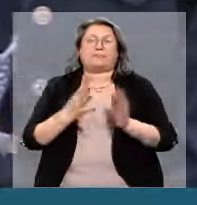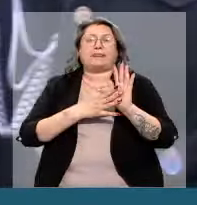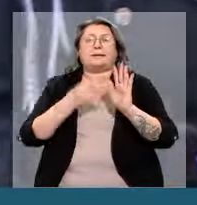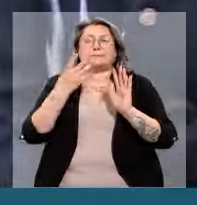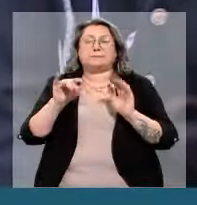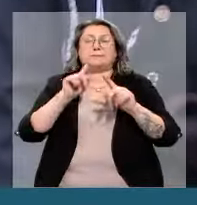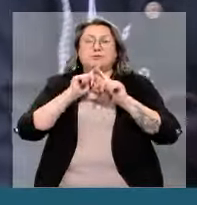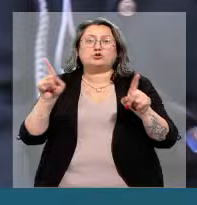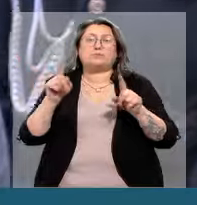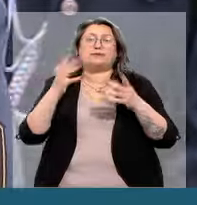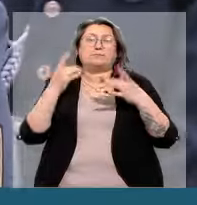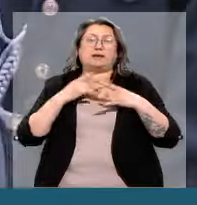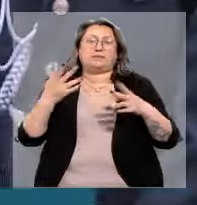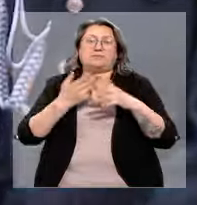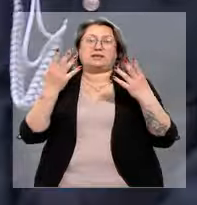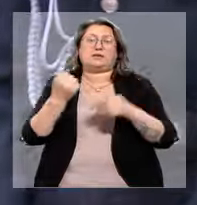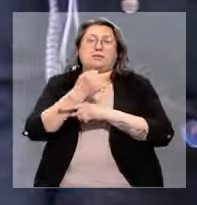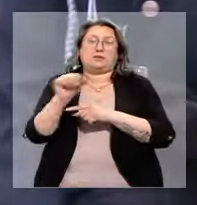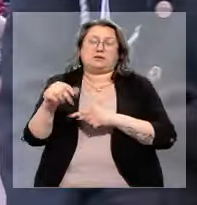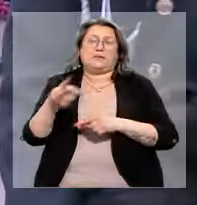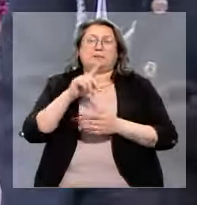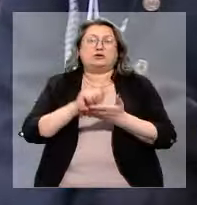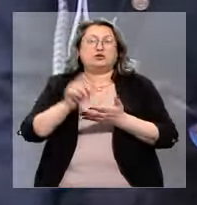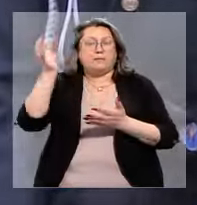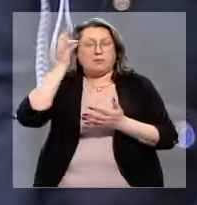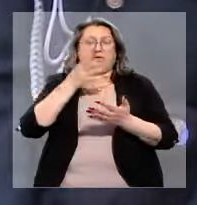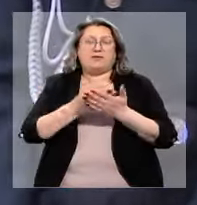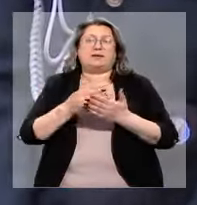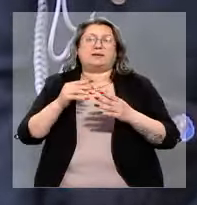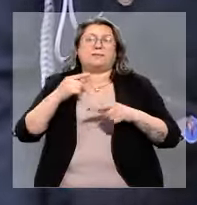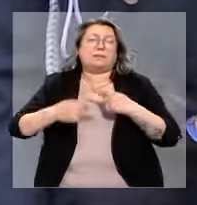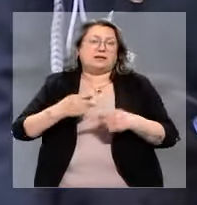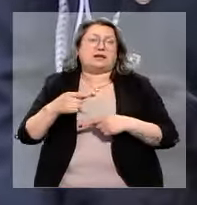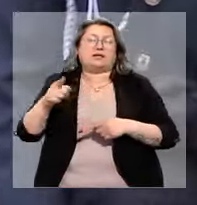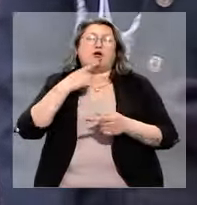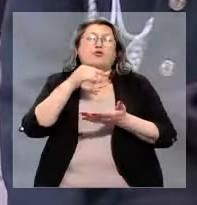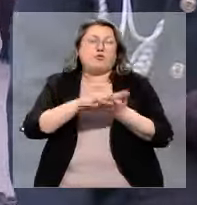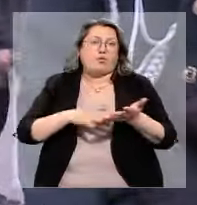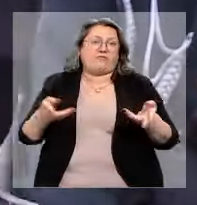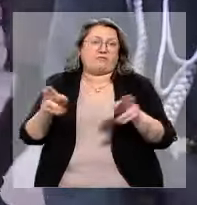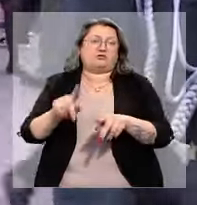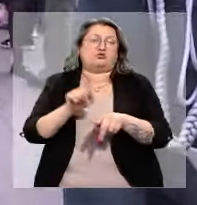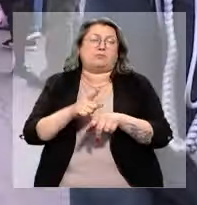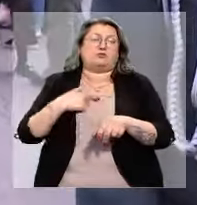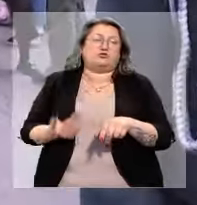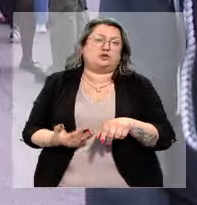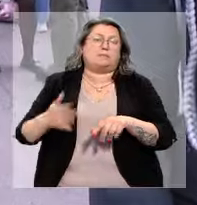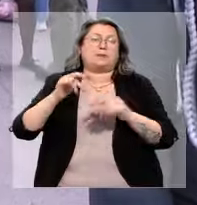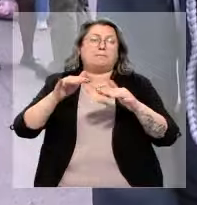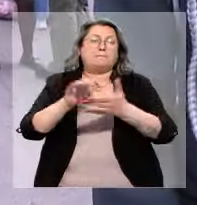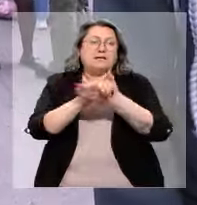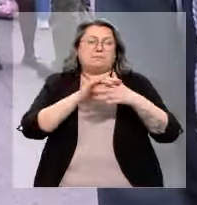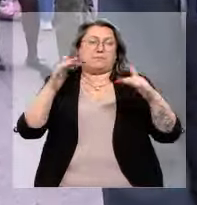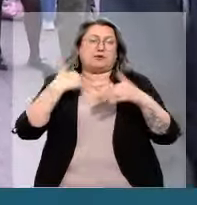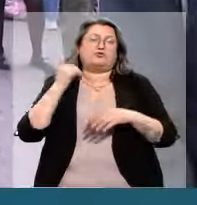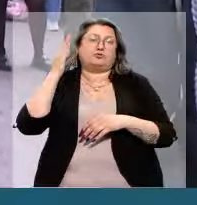9 мая – особенный праздник, это День Победы. Мы должны помнить о своих предках. Они проливали кровь, чтобы мы жили под мирным небом. Я